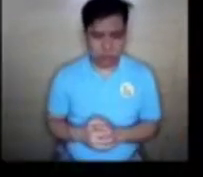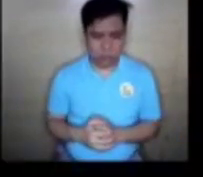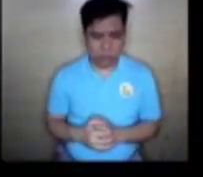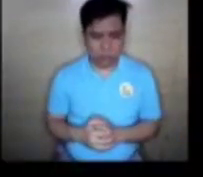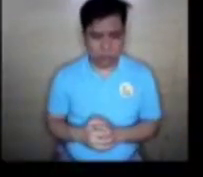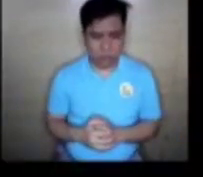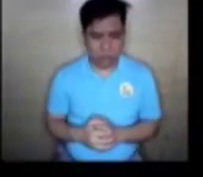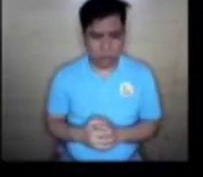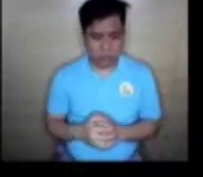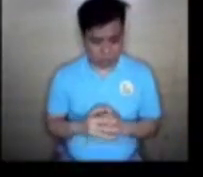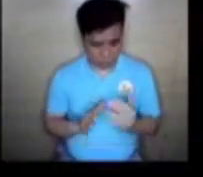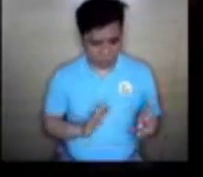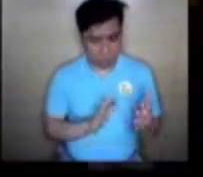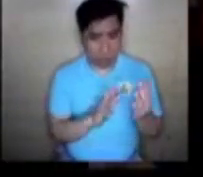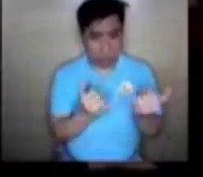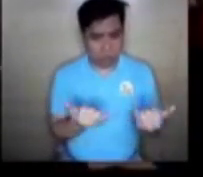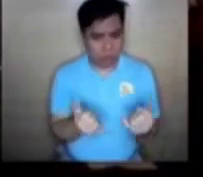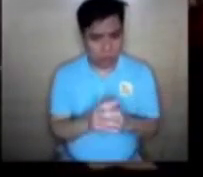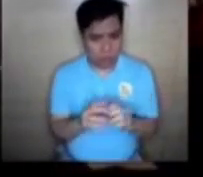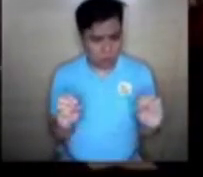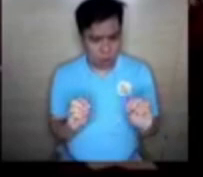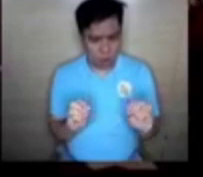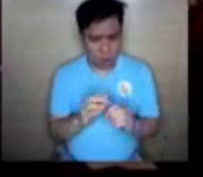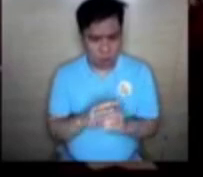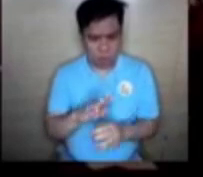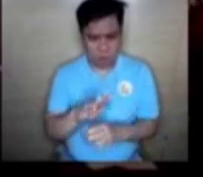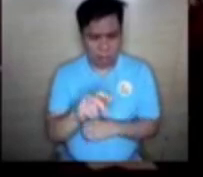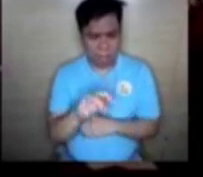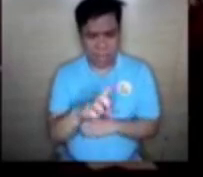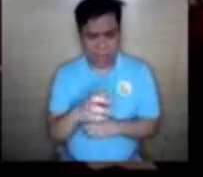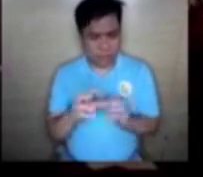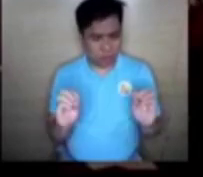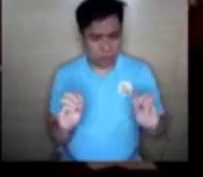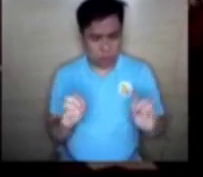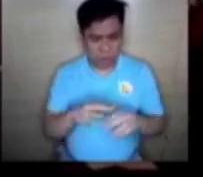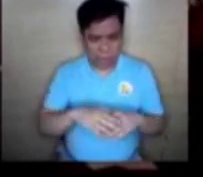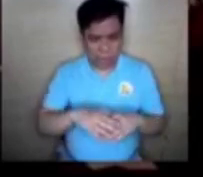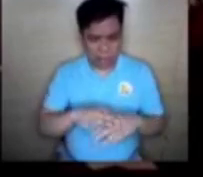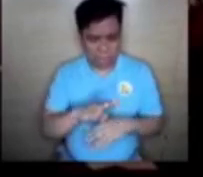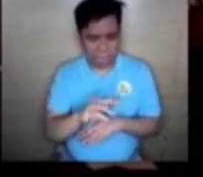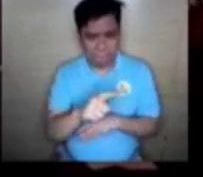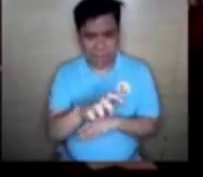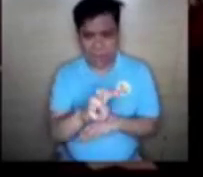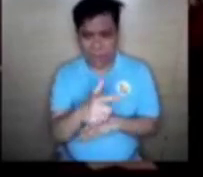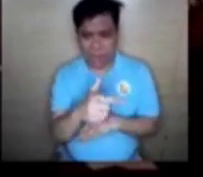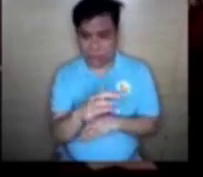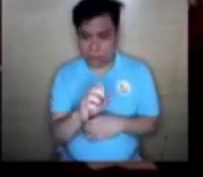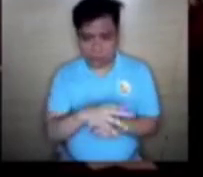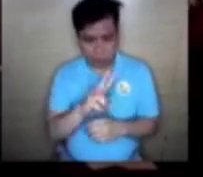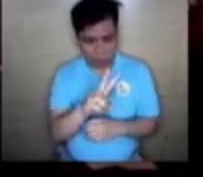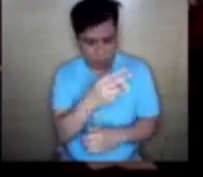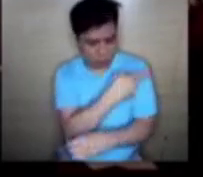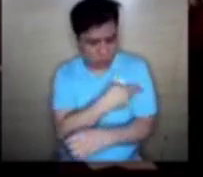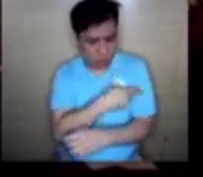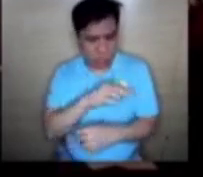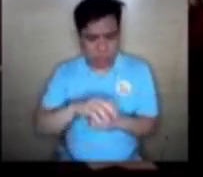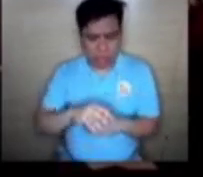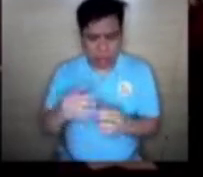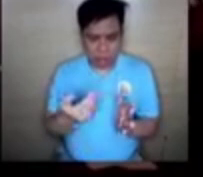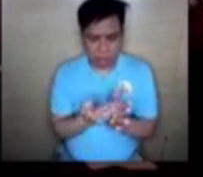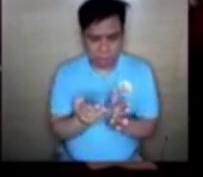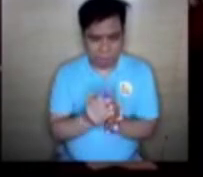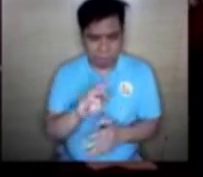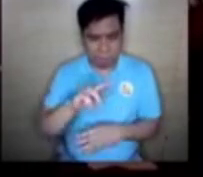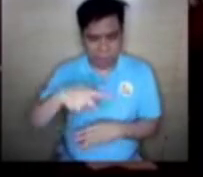Sa hinaharap, no balance billing na po ang magiging normal sa ating dalawang ospital na PCGH at